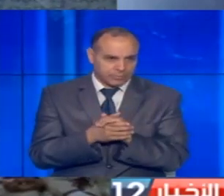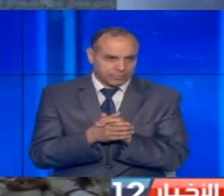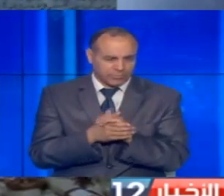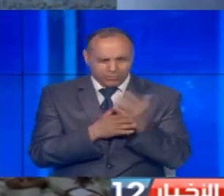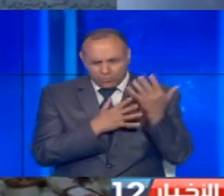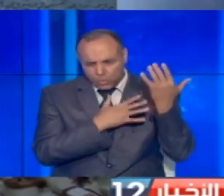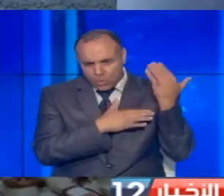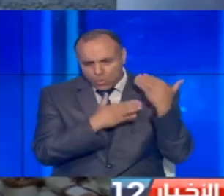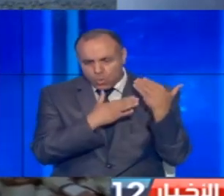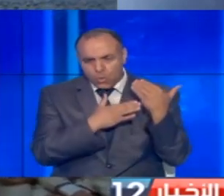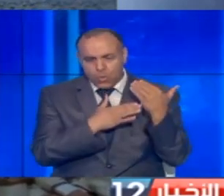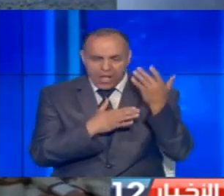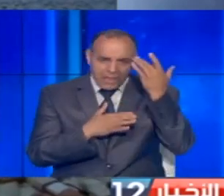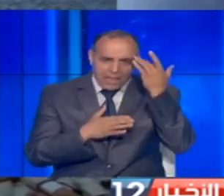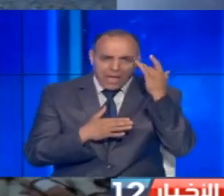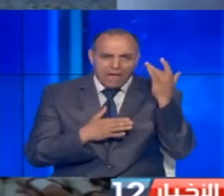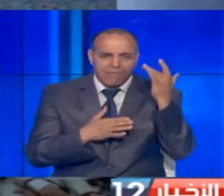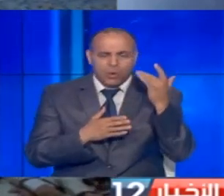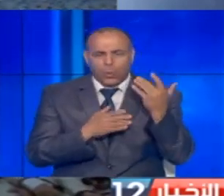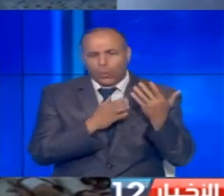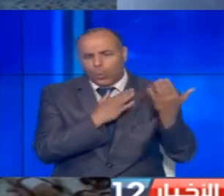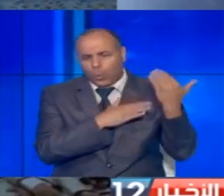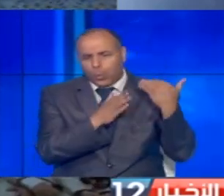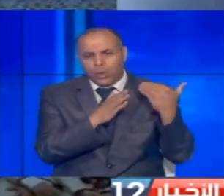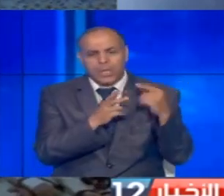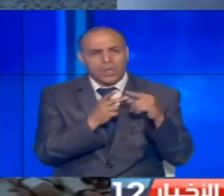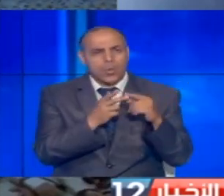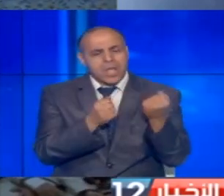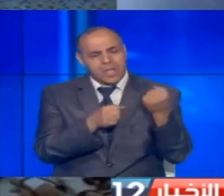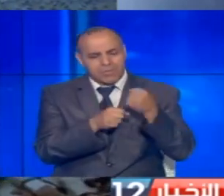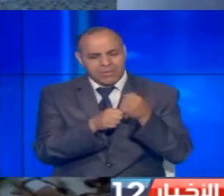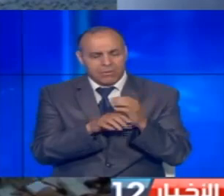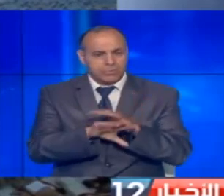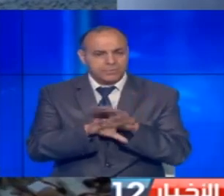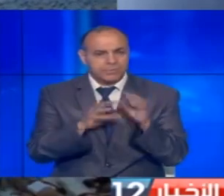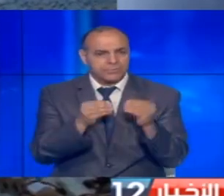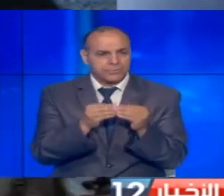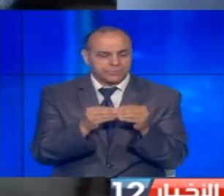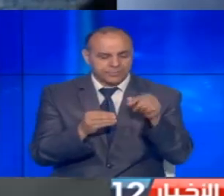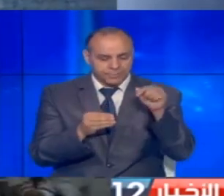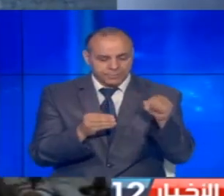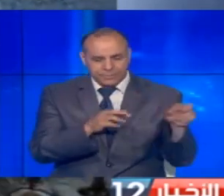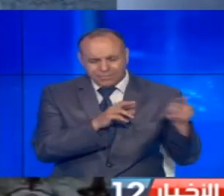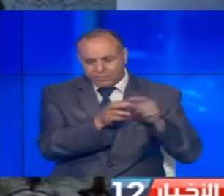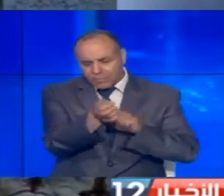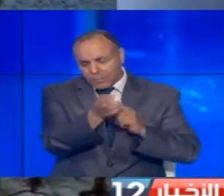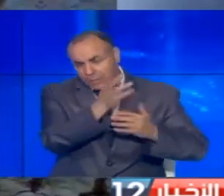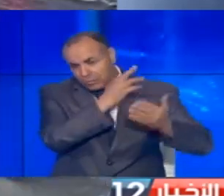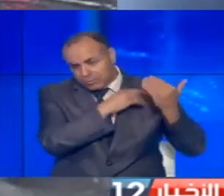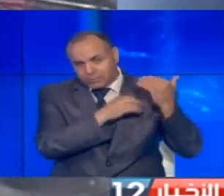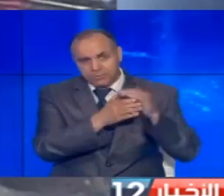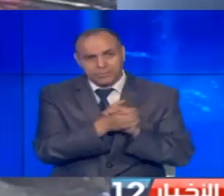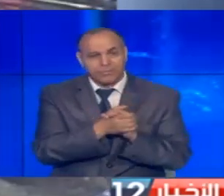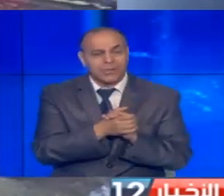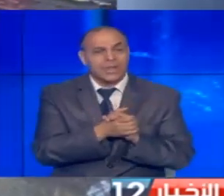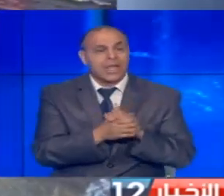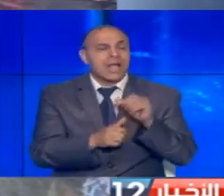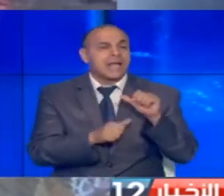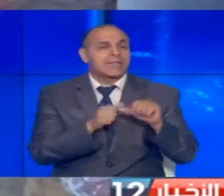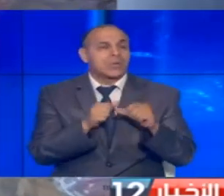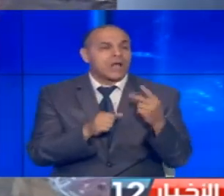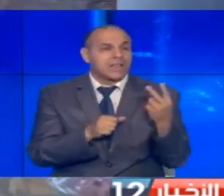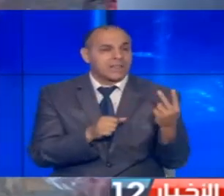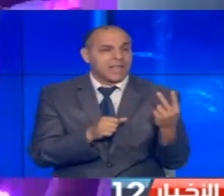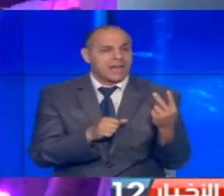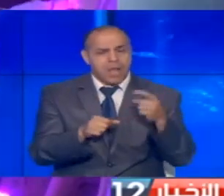المخزون الثقافي والتراثي والإبداعي بصفة عامة، لابد أن يرجع للجذور الأصول متاعه. الدورة الثانية